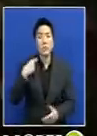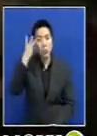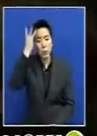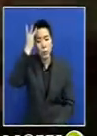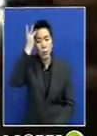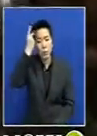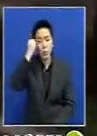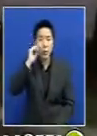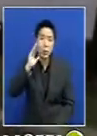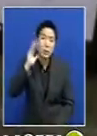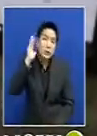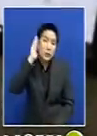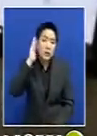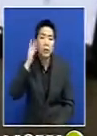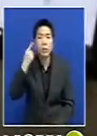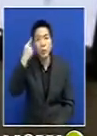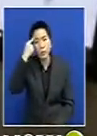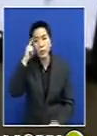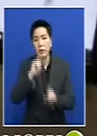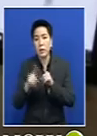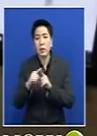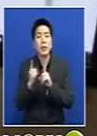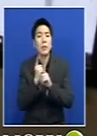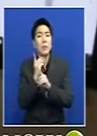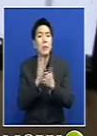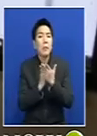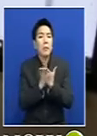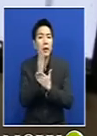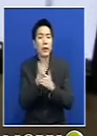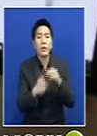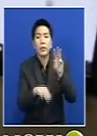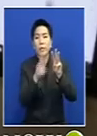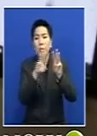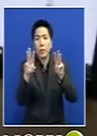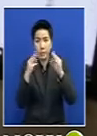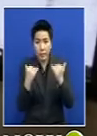ดความเชื่อหรืออุดมการณ์จากอินเทอร์เน็ตผ่านโซเชียลมีเดีย